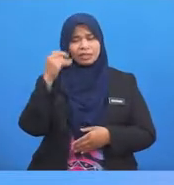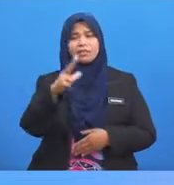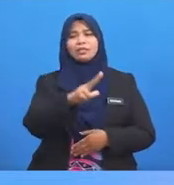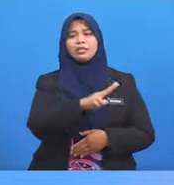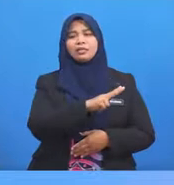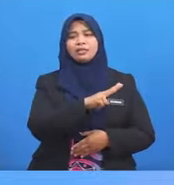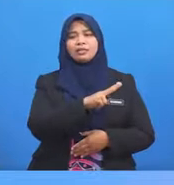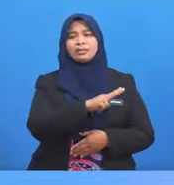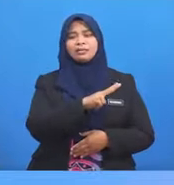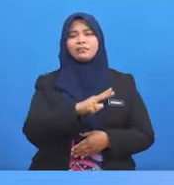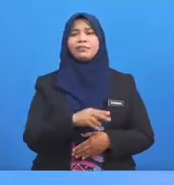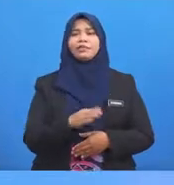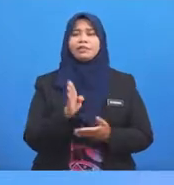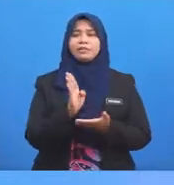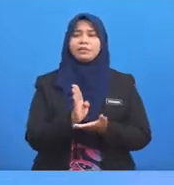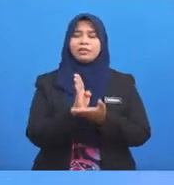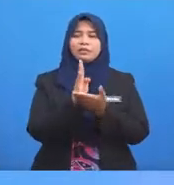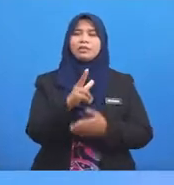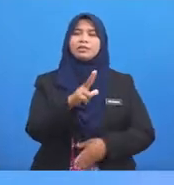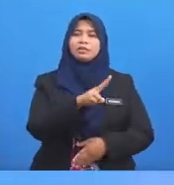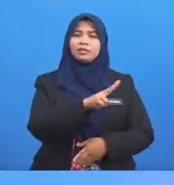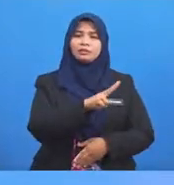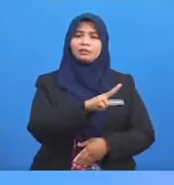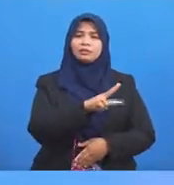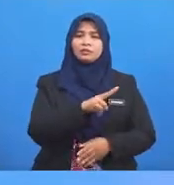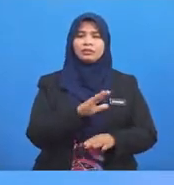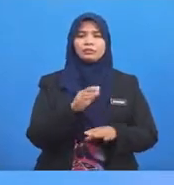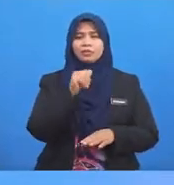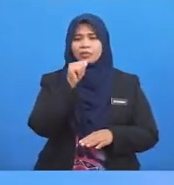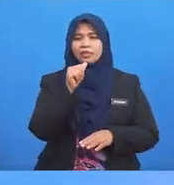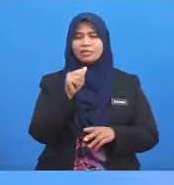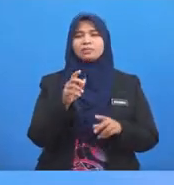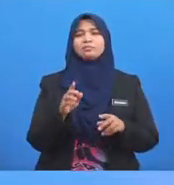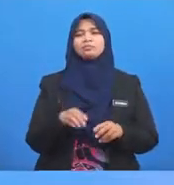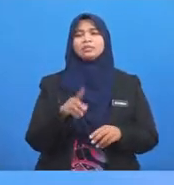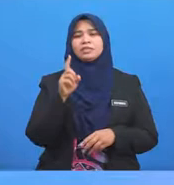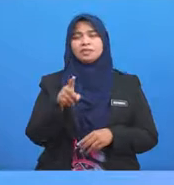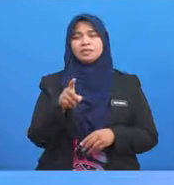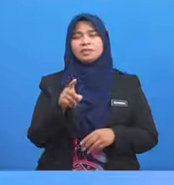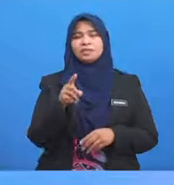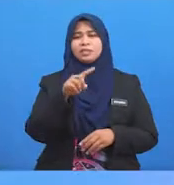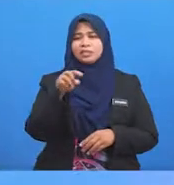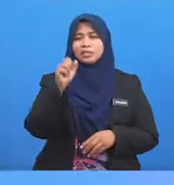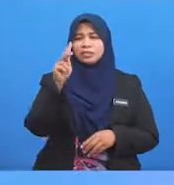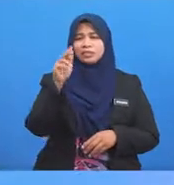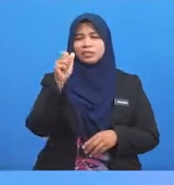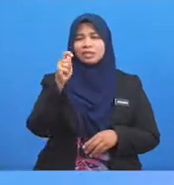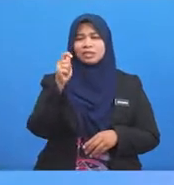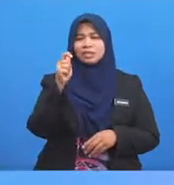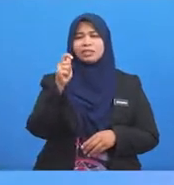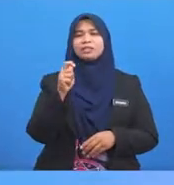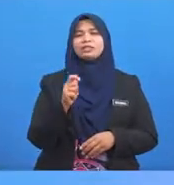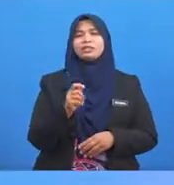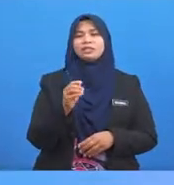benda. Bantuan harta benda pula tidak semestinya berbentuk zakat, wakaf dan sedekah